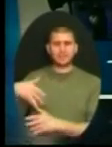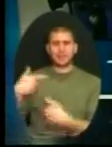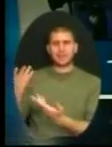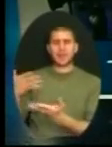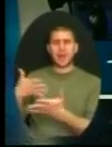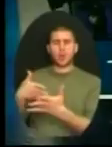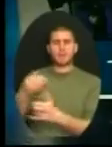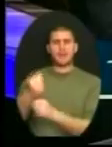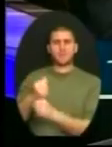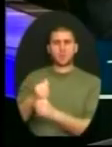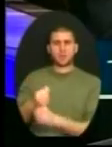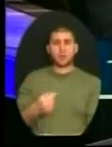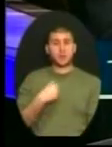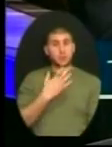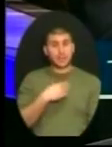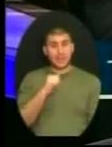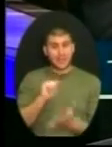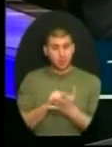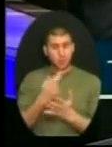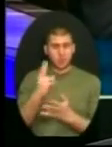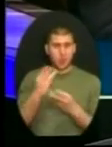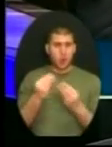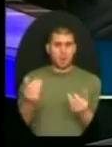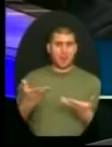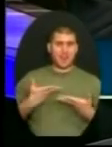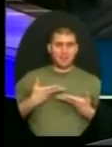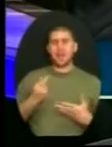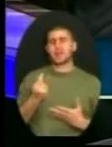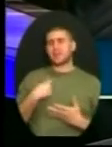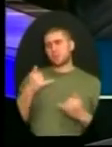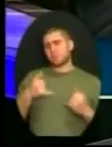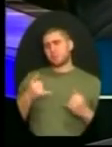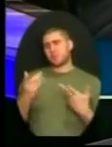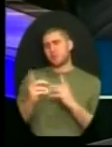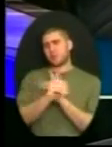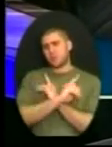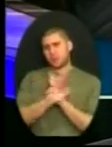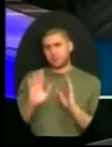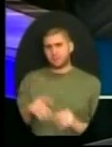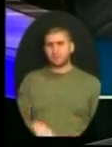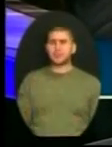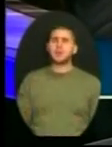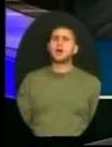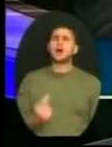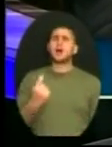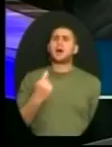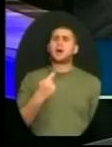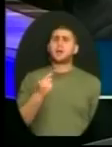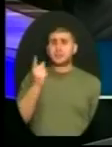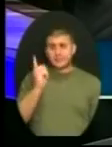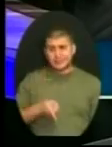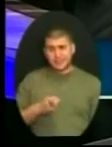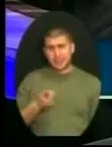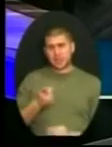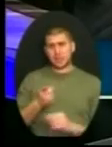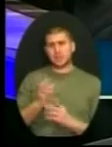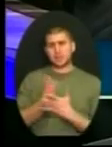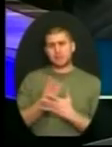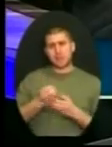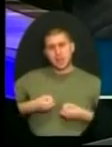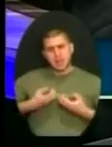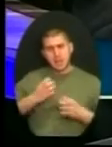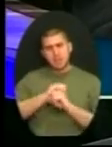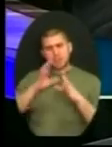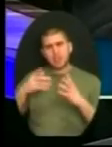העבודה? כי אולי אני רוצה כמה שיותר חומר לקבל. לא, אבל אנחנו פה בחוזה. תראה, אין ספק שהוא צריך גם לשדר כלפי חוץ